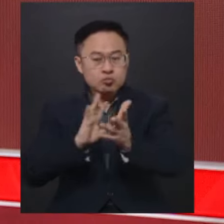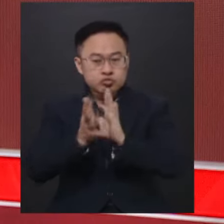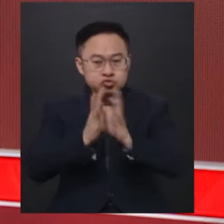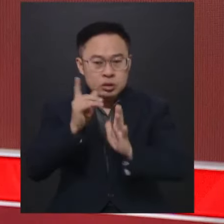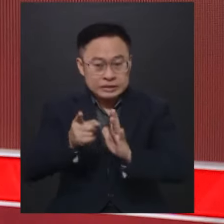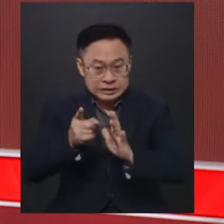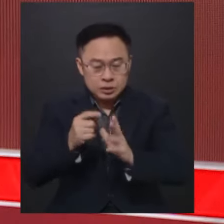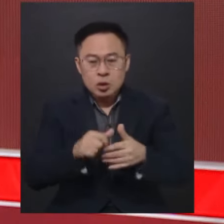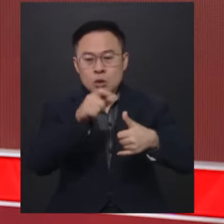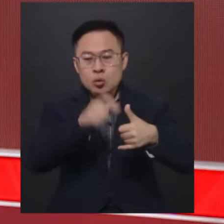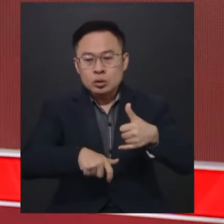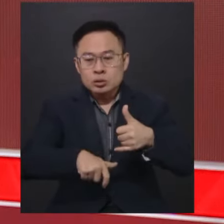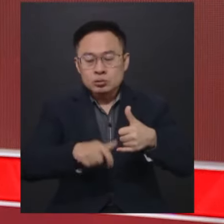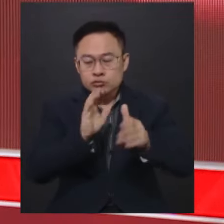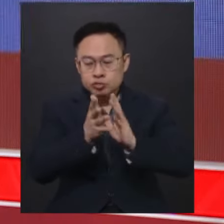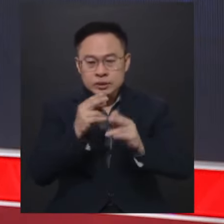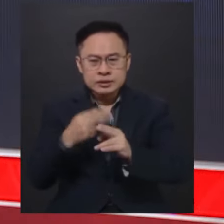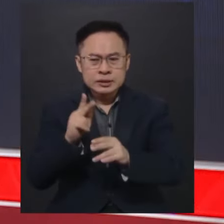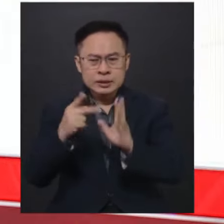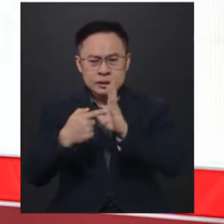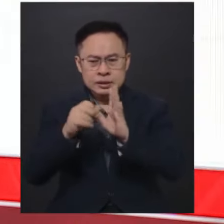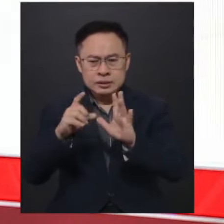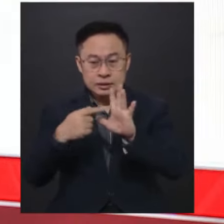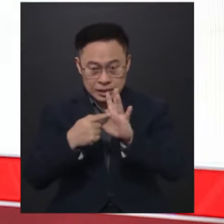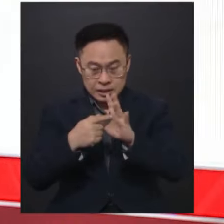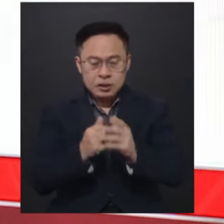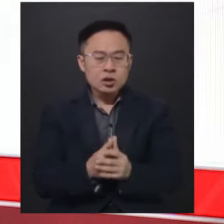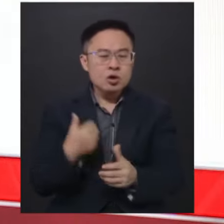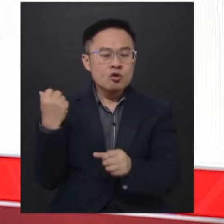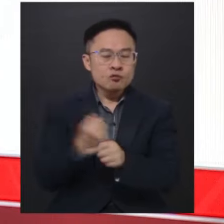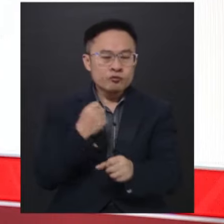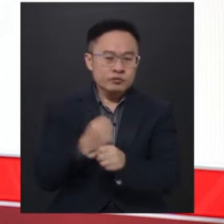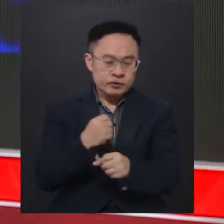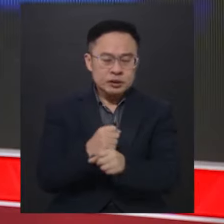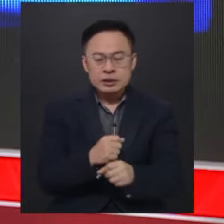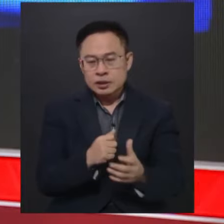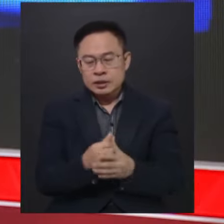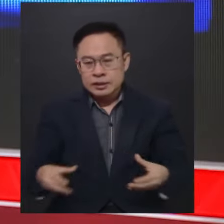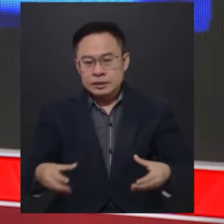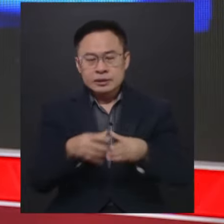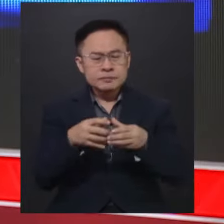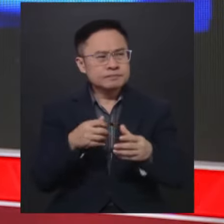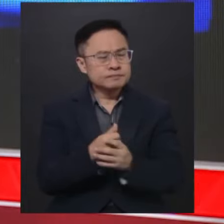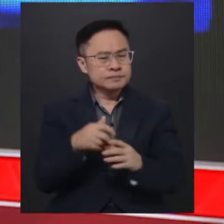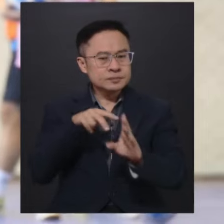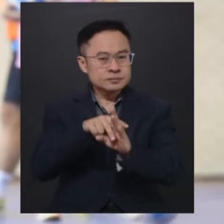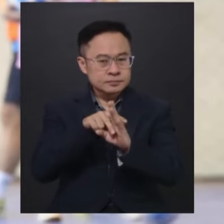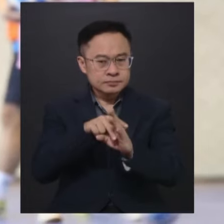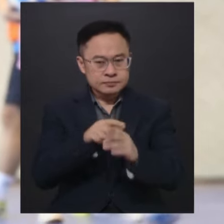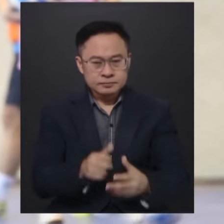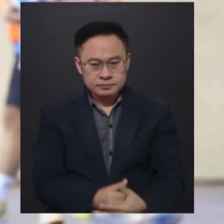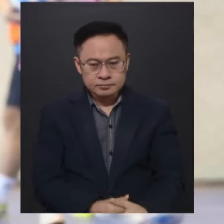ล่าสุดกฤษฎาวงษ์แก้วก็ร่วมซ้อมกับฉลามโต๊ะเล็กเตรียมลุยฟุตซอลไทยลีกฤดูกาลใหม่ที่กำลังจะมาถึง